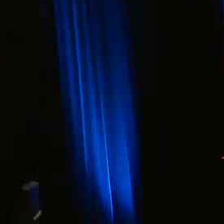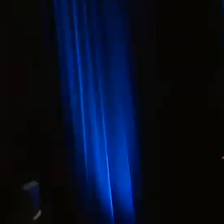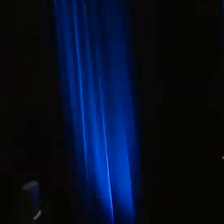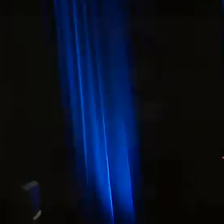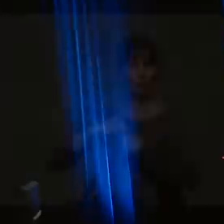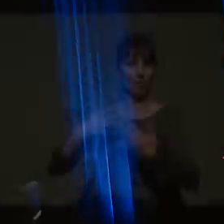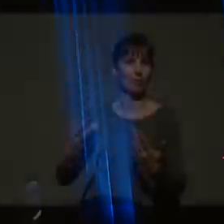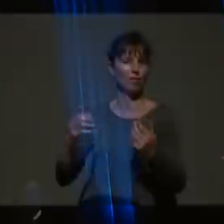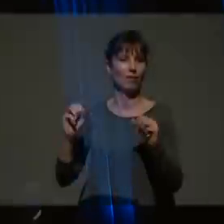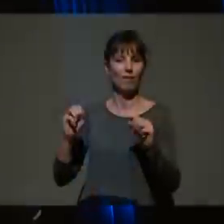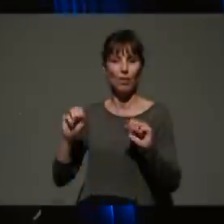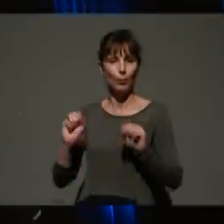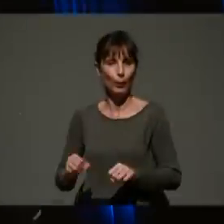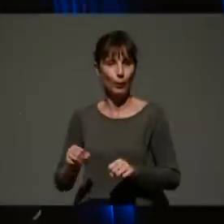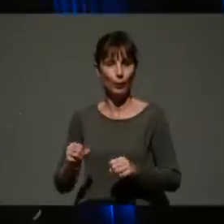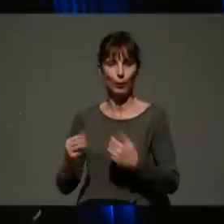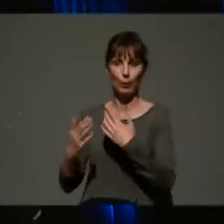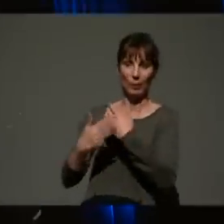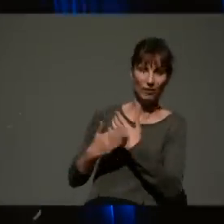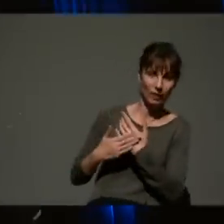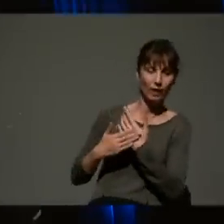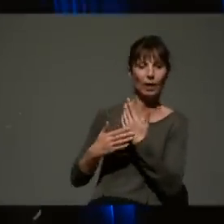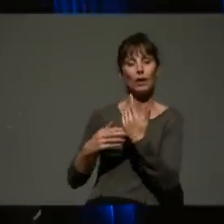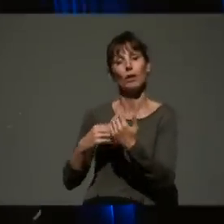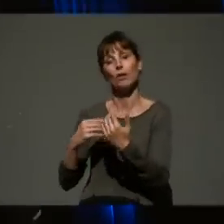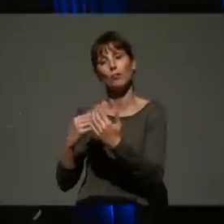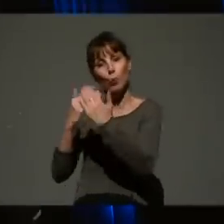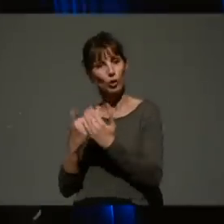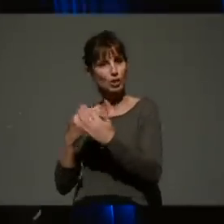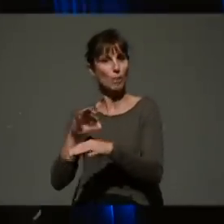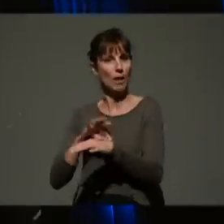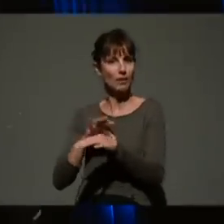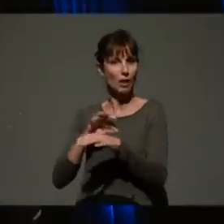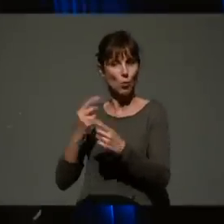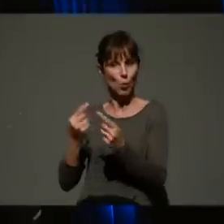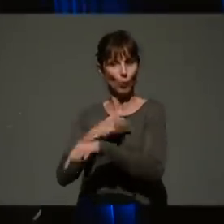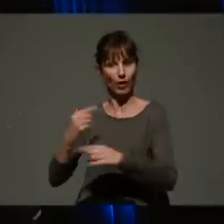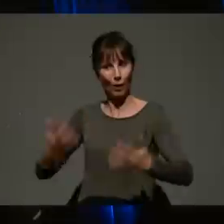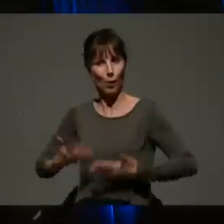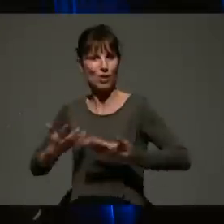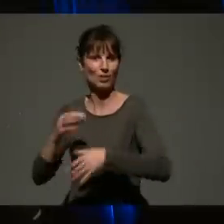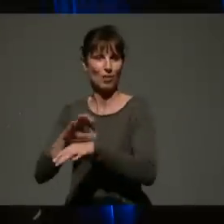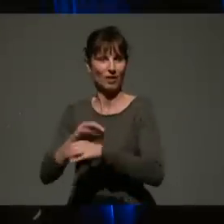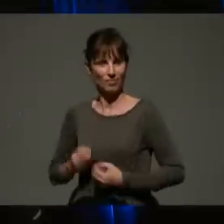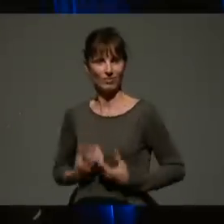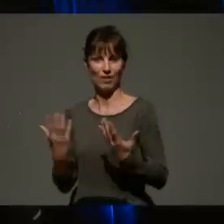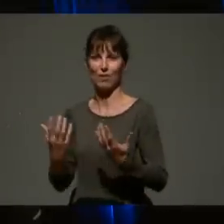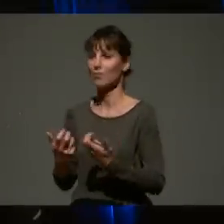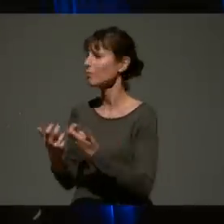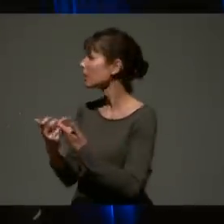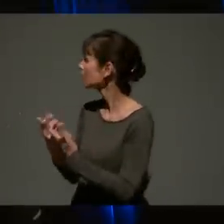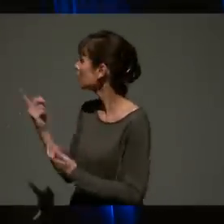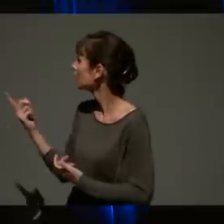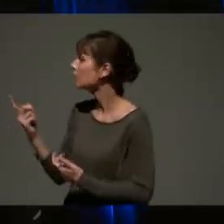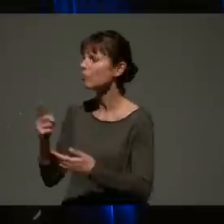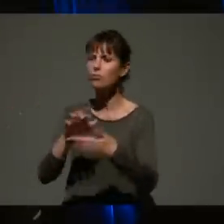et ça va pouvoir soit prévenir certaines pathologies, soit favoriser certaines pathologies. J'ai pris cet exemple de recherche, mais